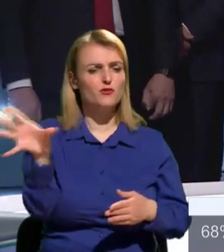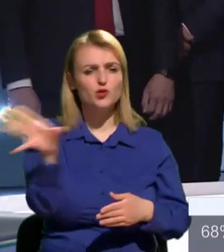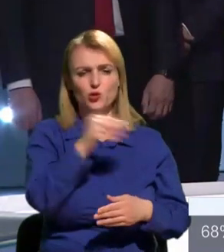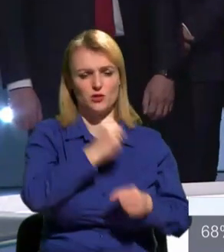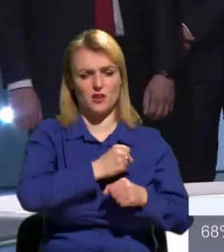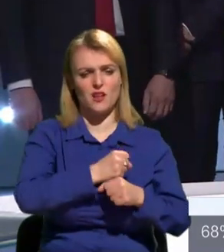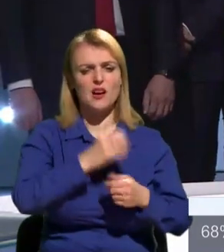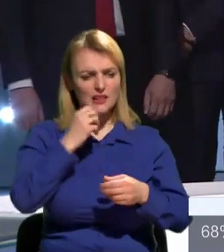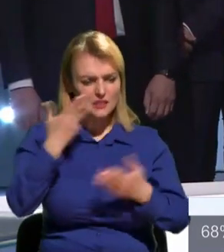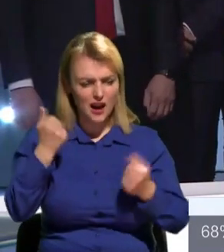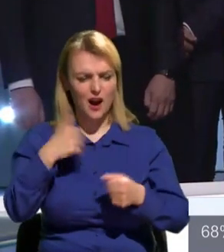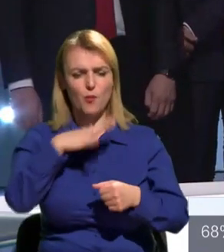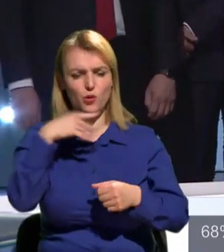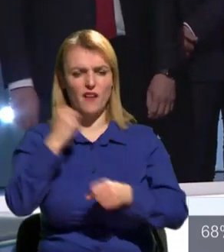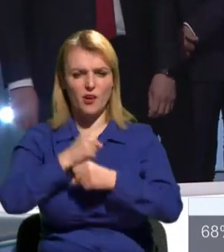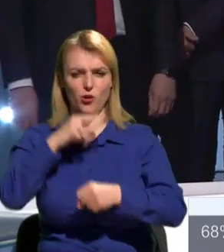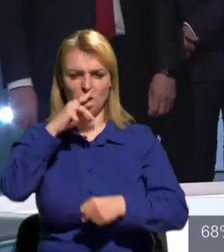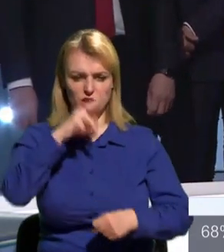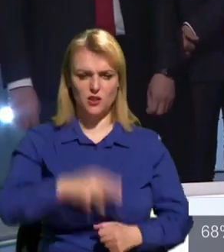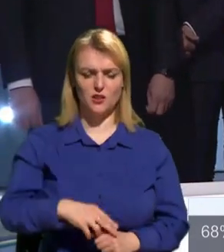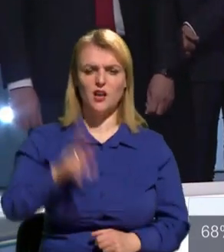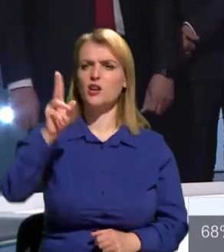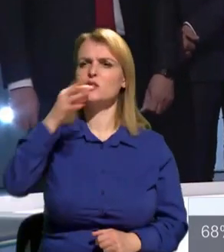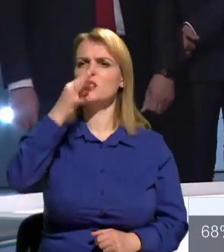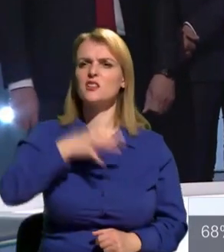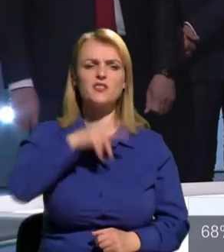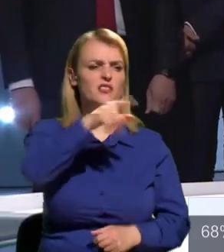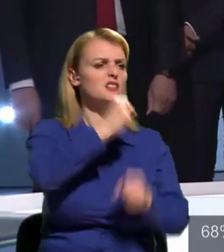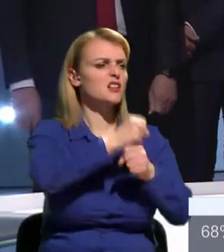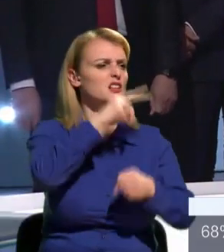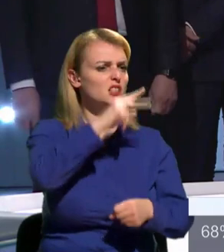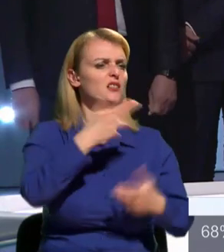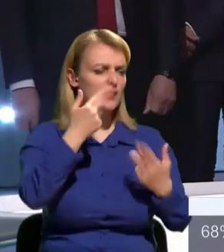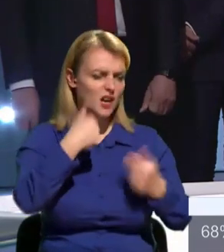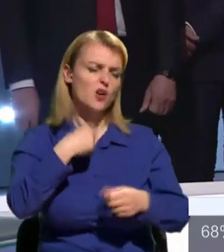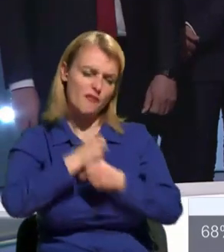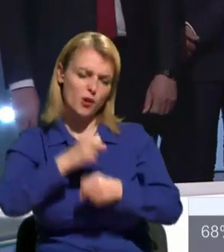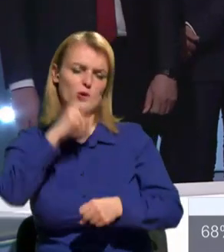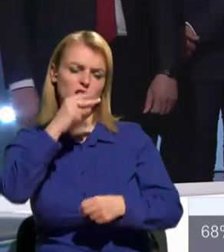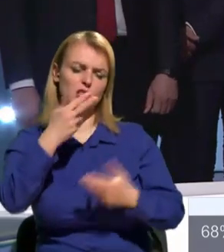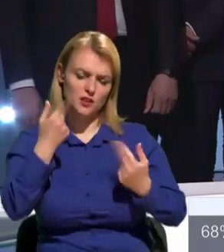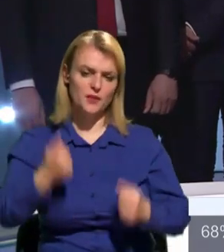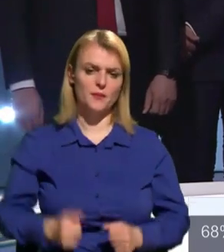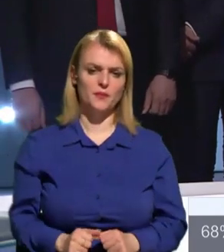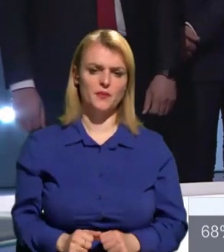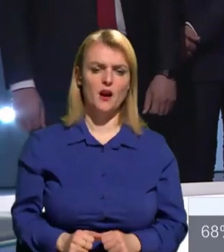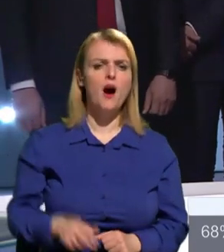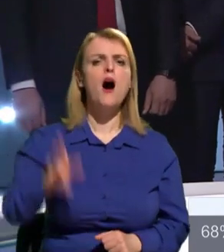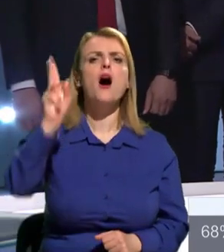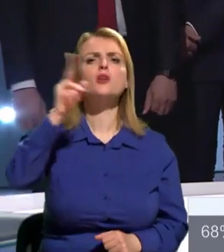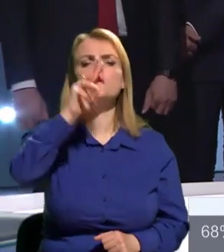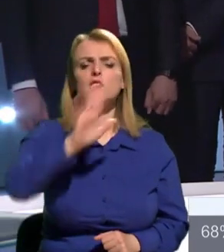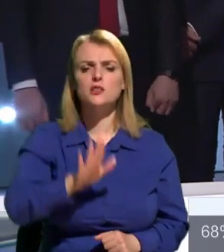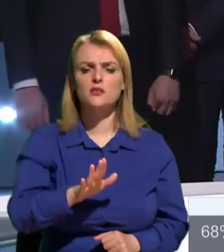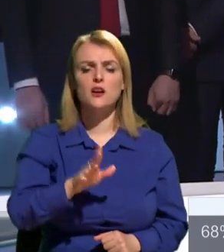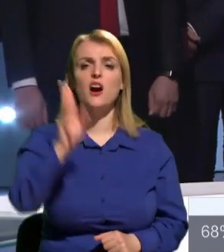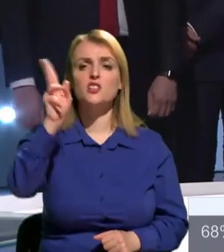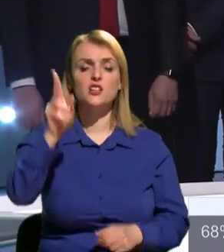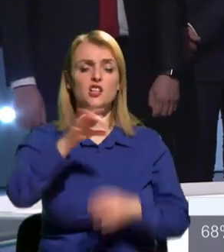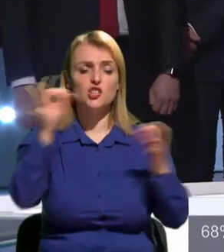Da, am făcut greșeli. Unii îmi spun că ați făcut și greșeli. Da, am făcut și greșeli. Dar cine nu greșește? Cel care nu face